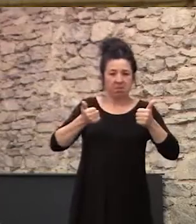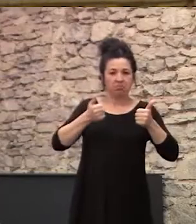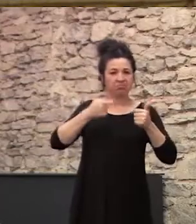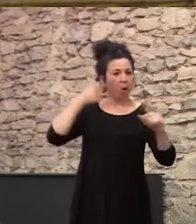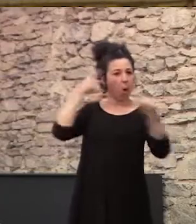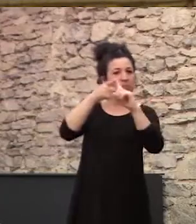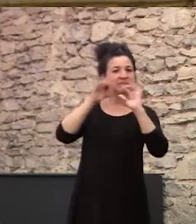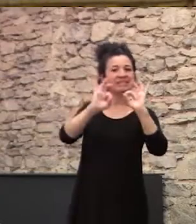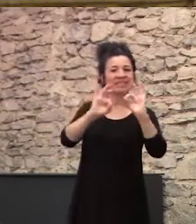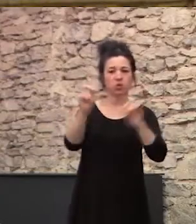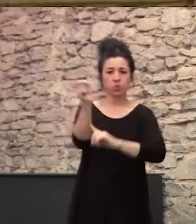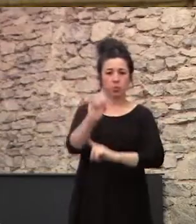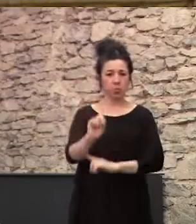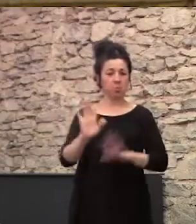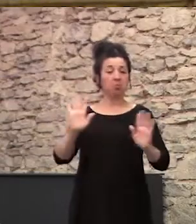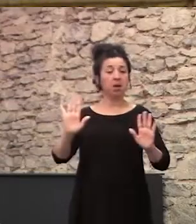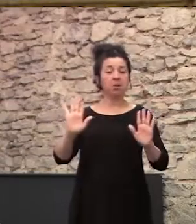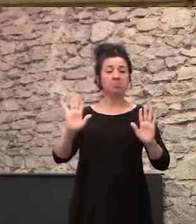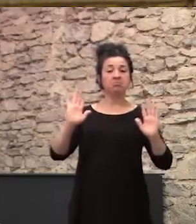eta izan zen...